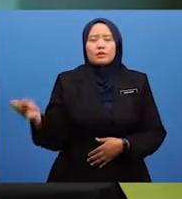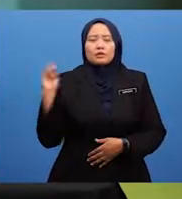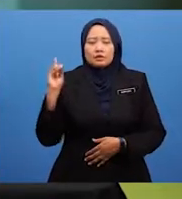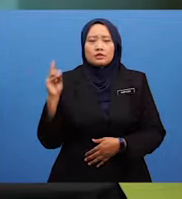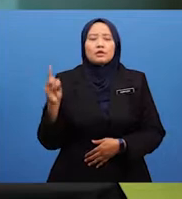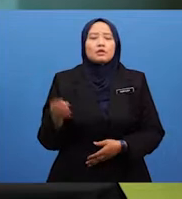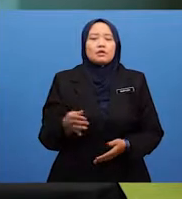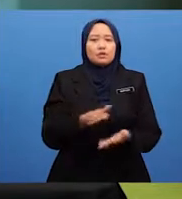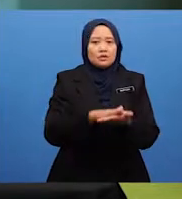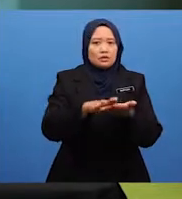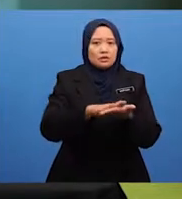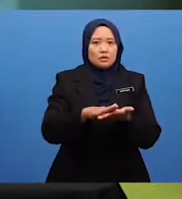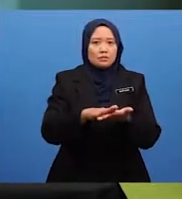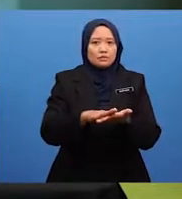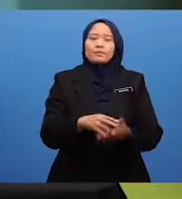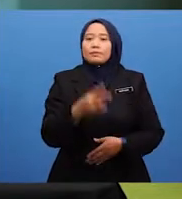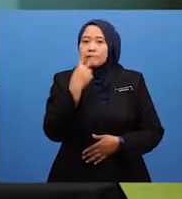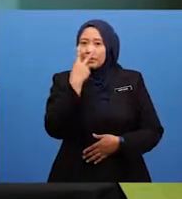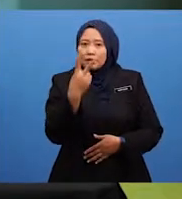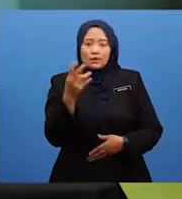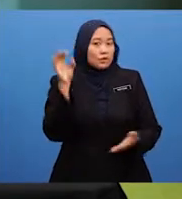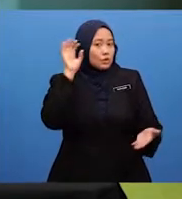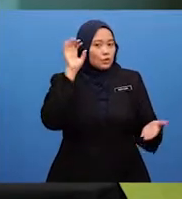Mari kita lihat contoh ini.